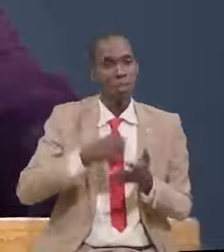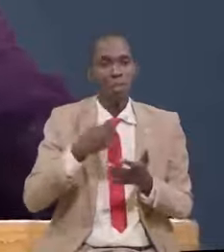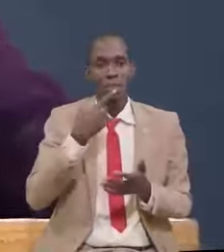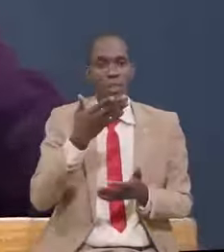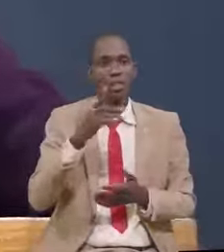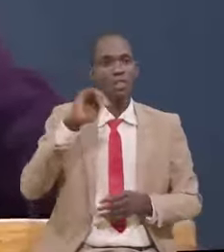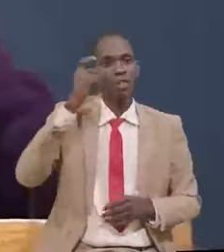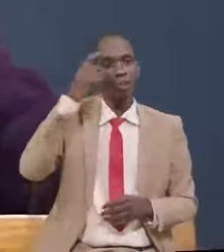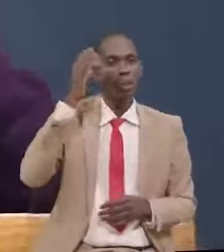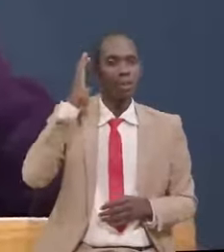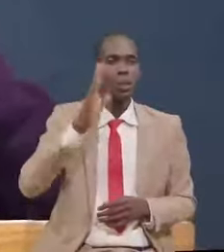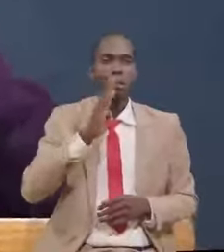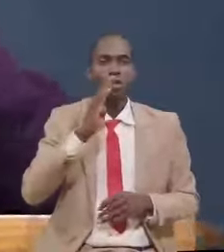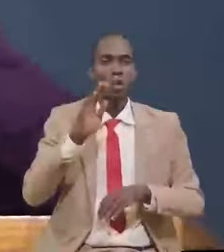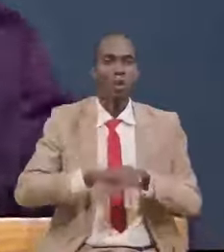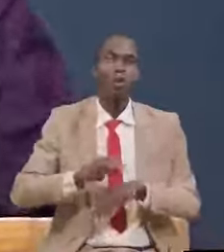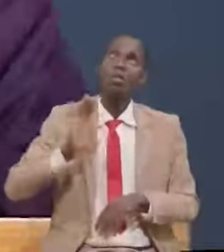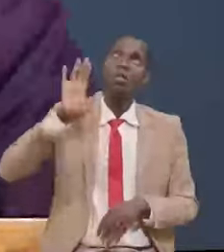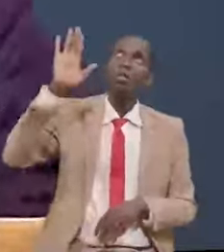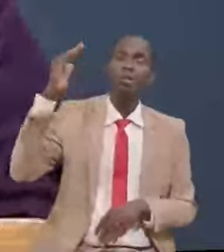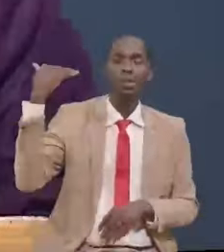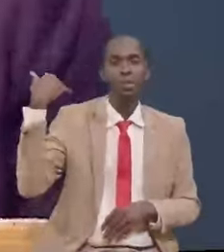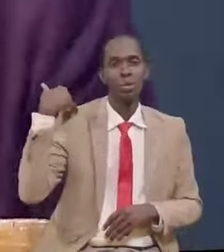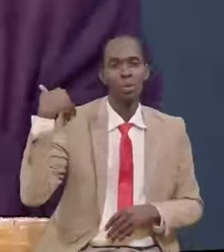Et il dit, la domination reposera sur son autel.